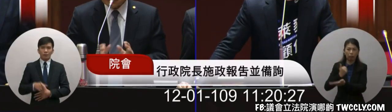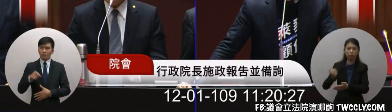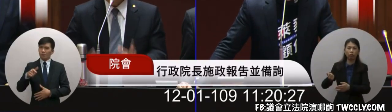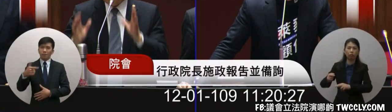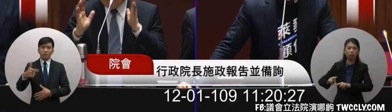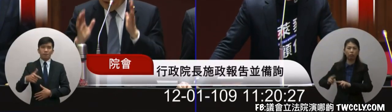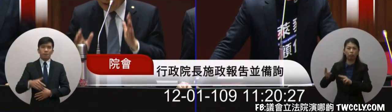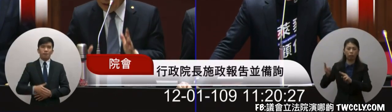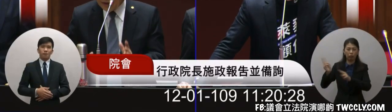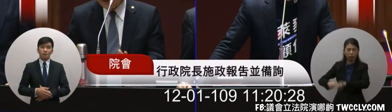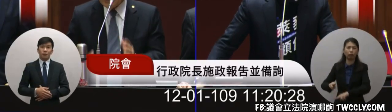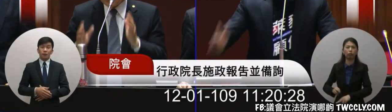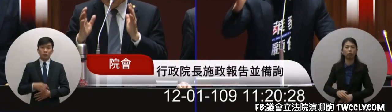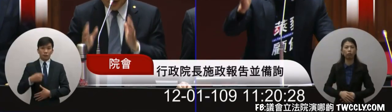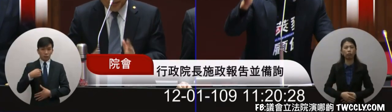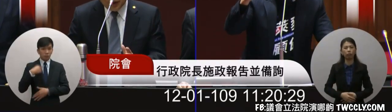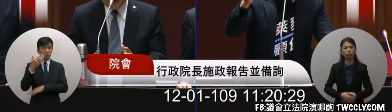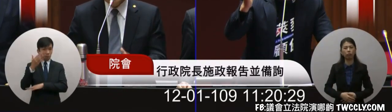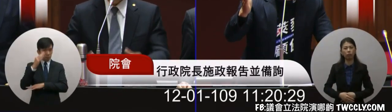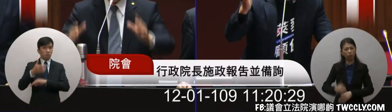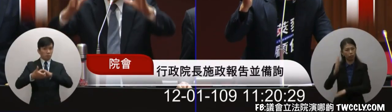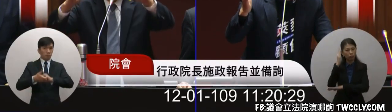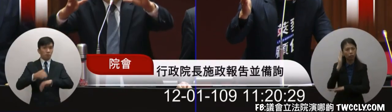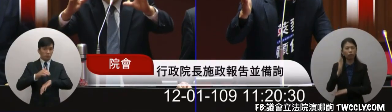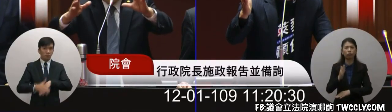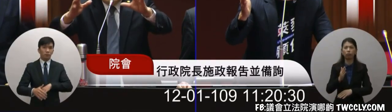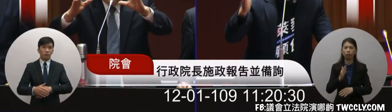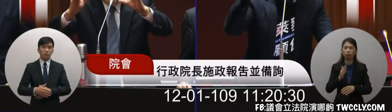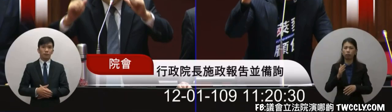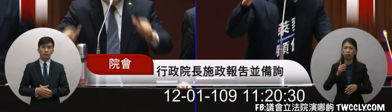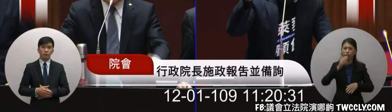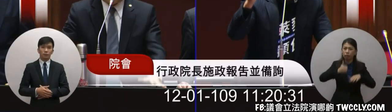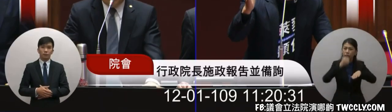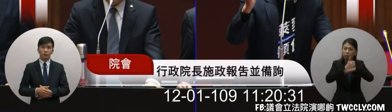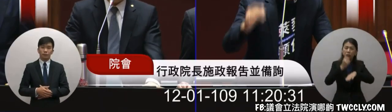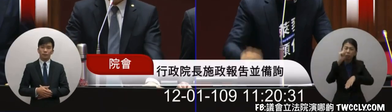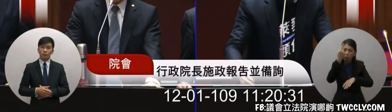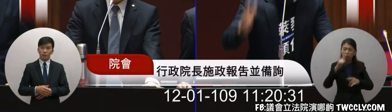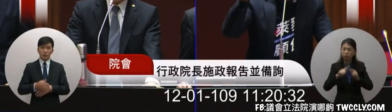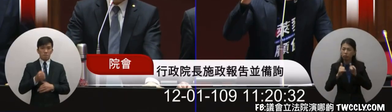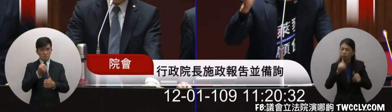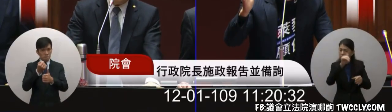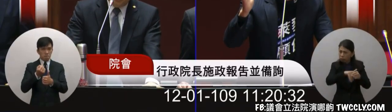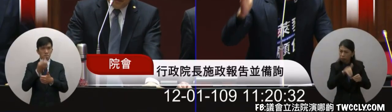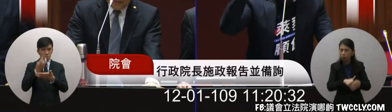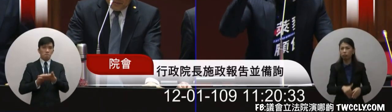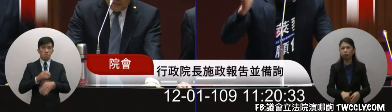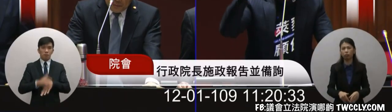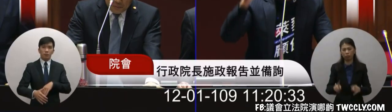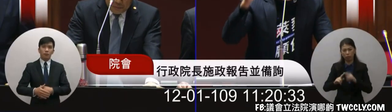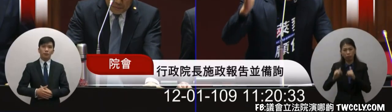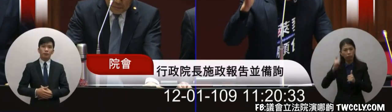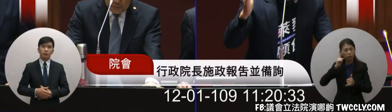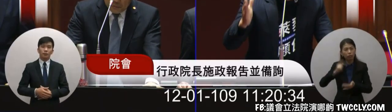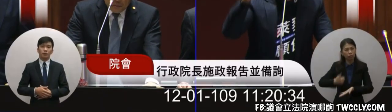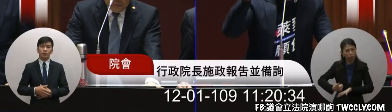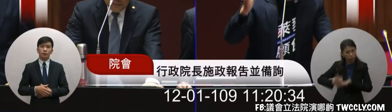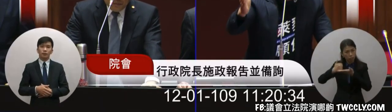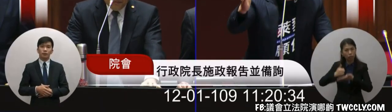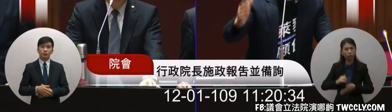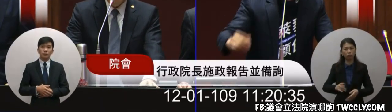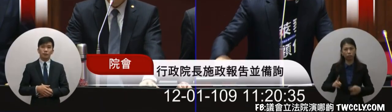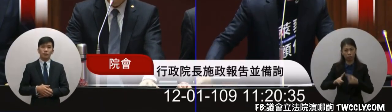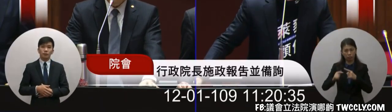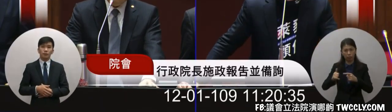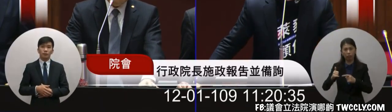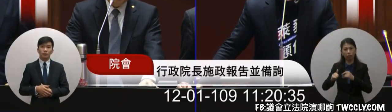是。我们一定让 政府是人民选出来的，政府要听民意嘛。所以我现在请教，多少人上街头，你们